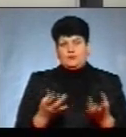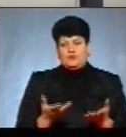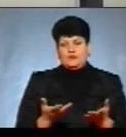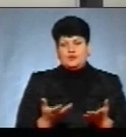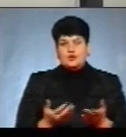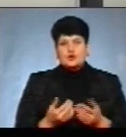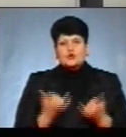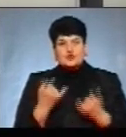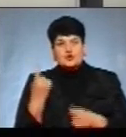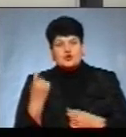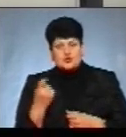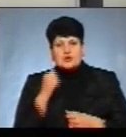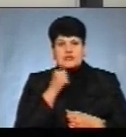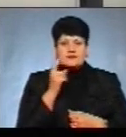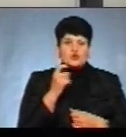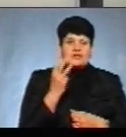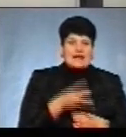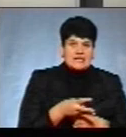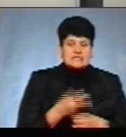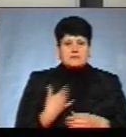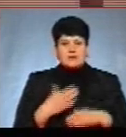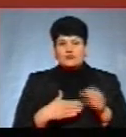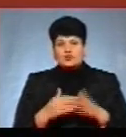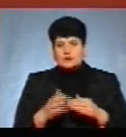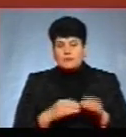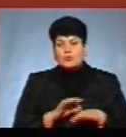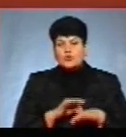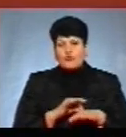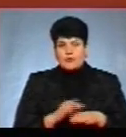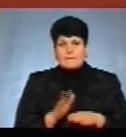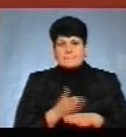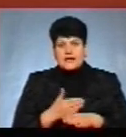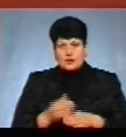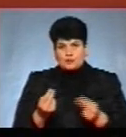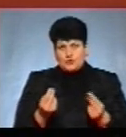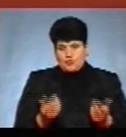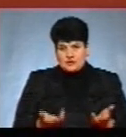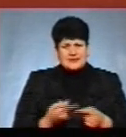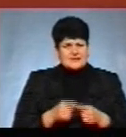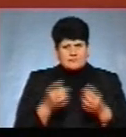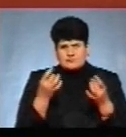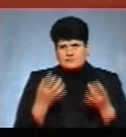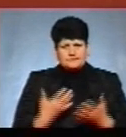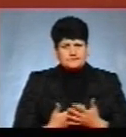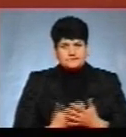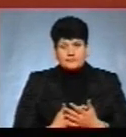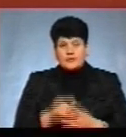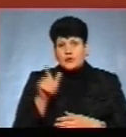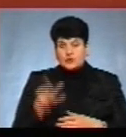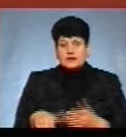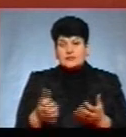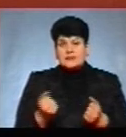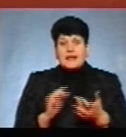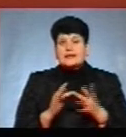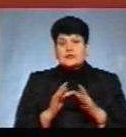які потребують. Сьогодні 100, завтра може бути їх 130. І ми в ручному режимі проводили перерозподіл цих коштів. Сьогодні дуже проста модель.